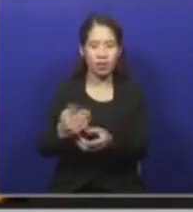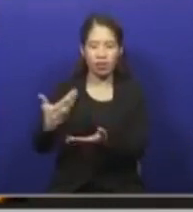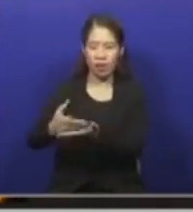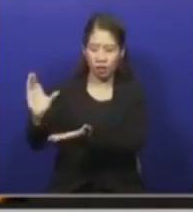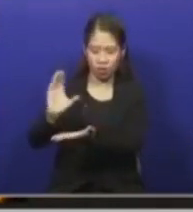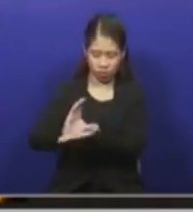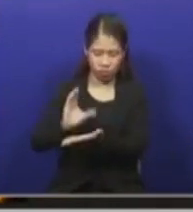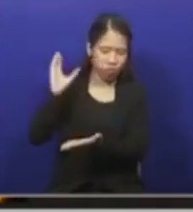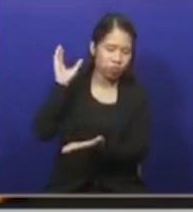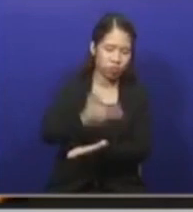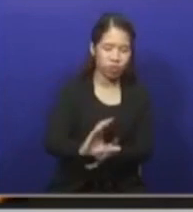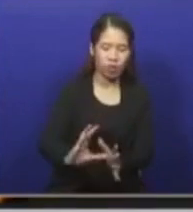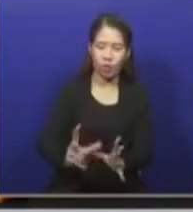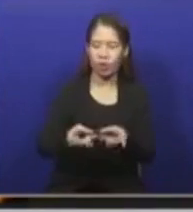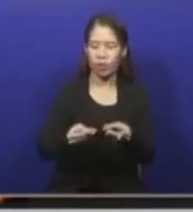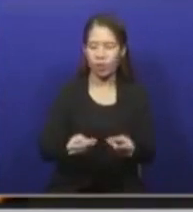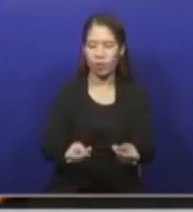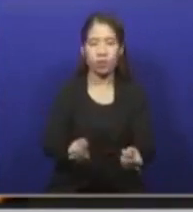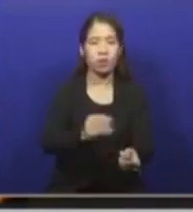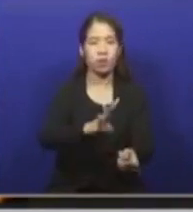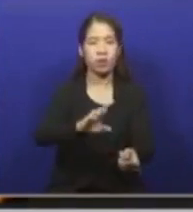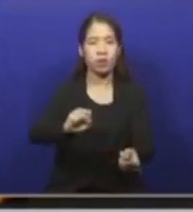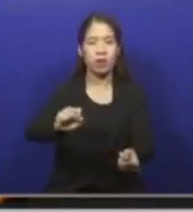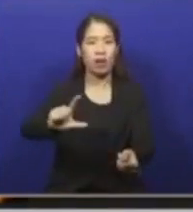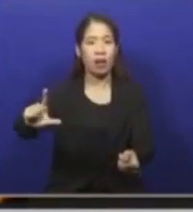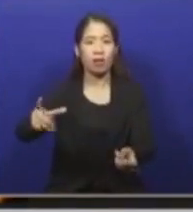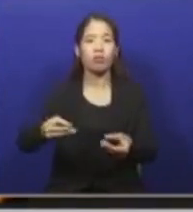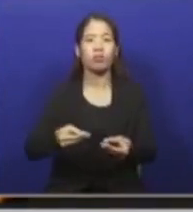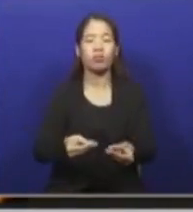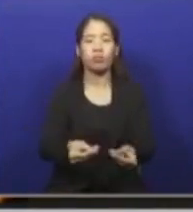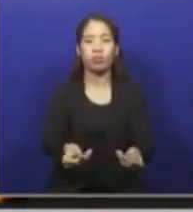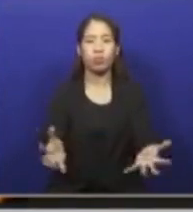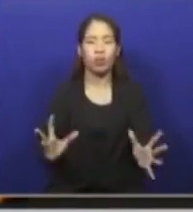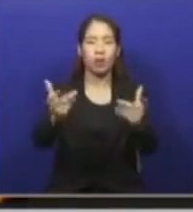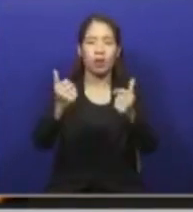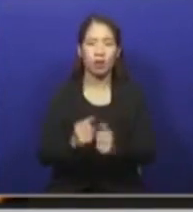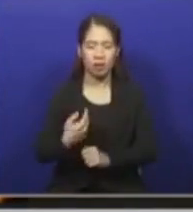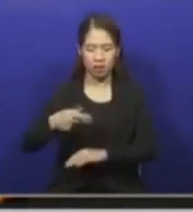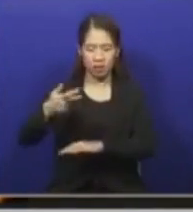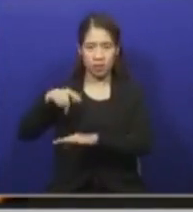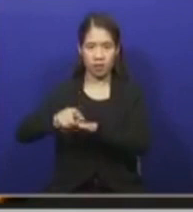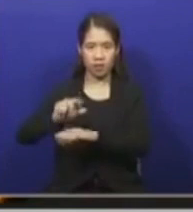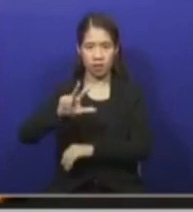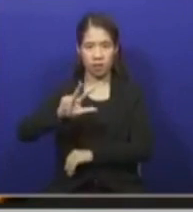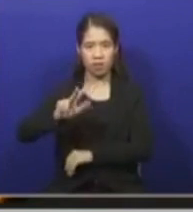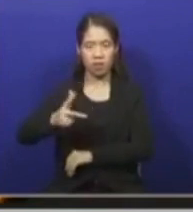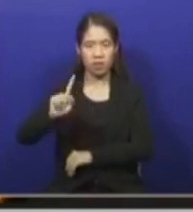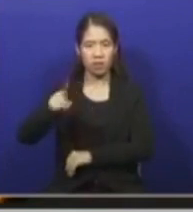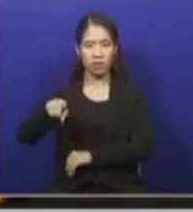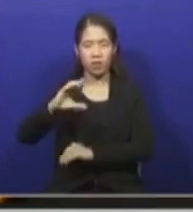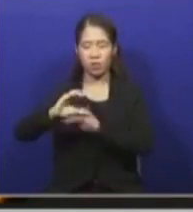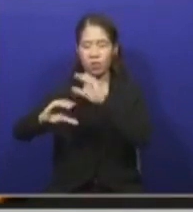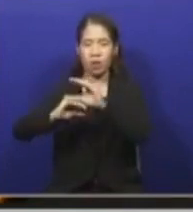โยนน้ำพริกมูลค่า 400,000 ล้านลงไปทิ้งแล้วปล่อยให้มันละลายไปเองท่านประธานครับ 31,000 กว่าโครงการ